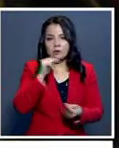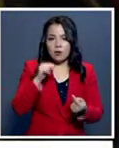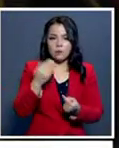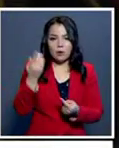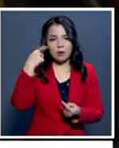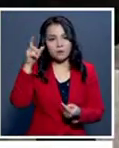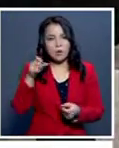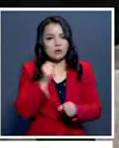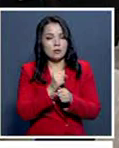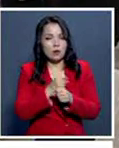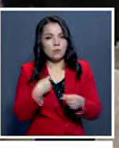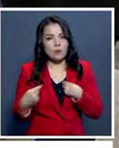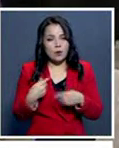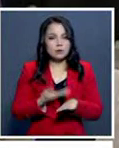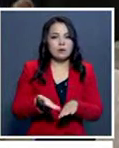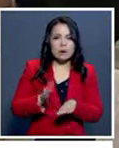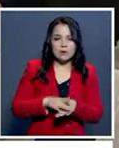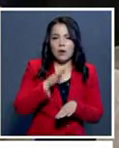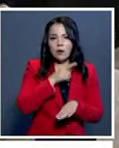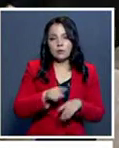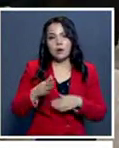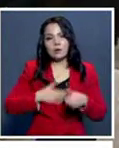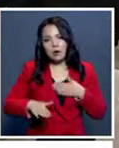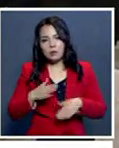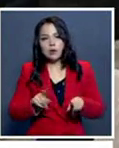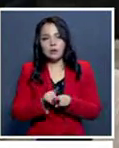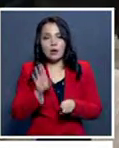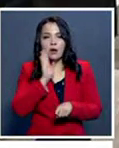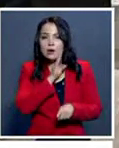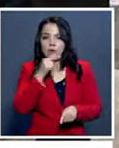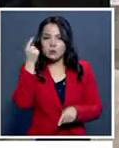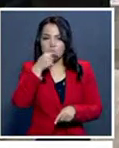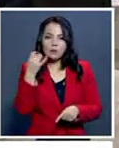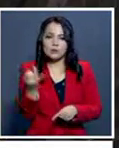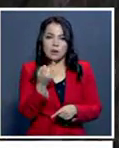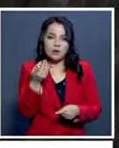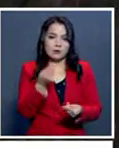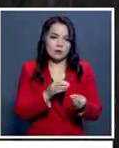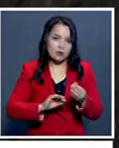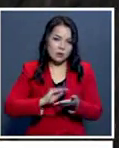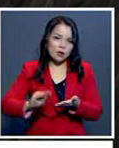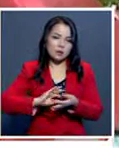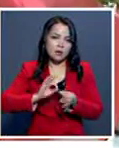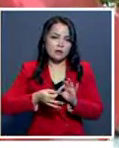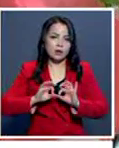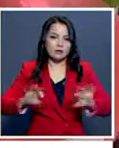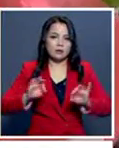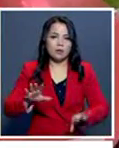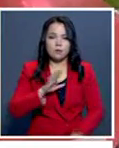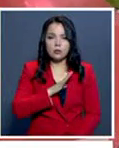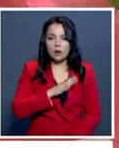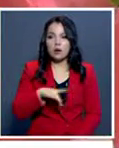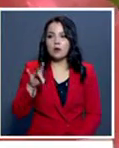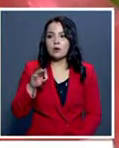Автор сол қасірет пен қуаныштың барлығын әйел жанының сүзгісінен өткізген дейді қаламгерлер. Түгел сол